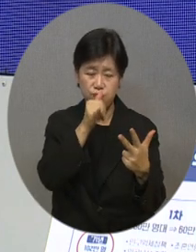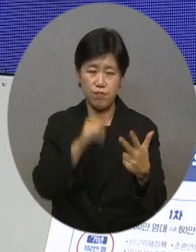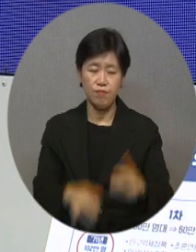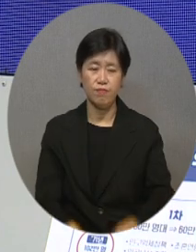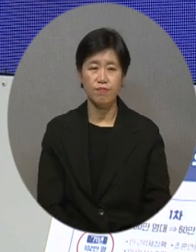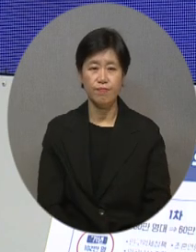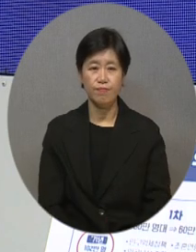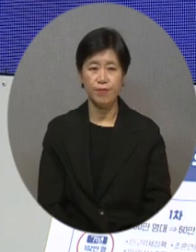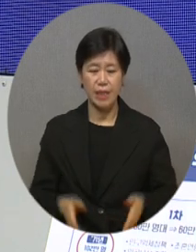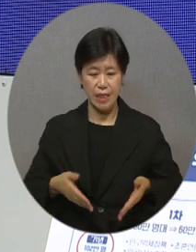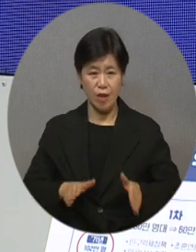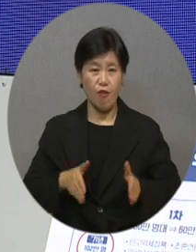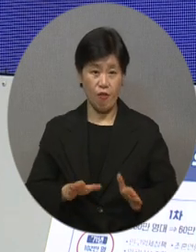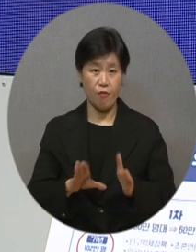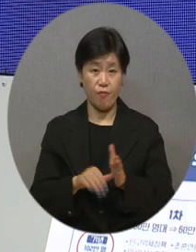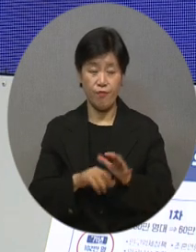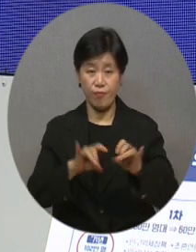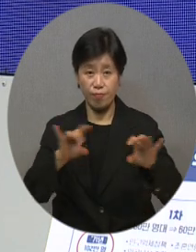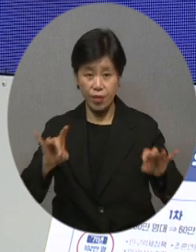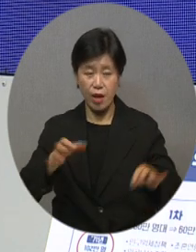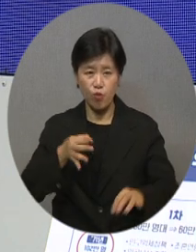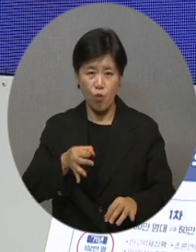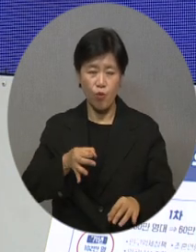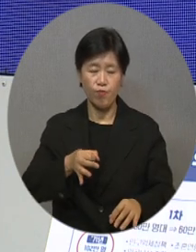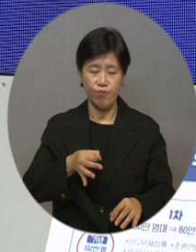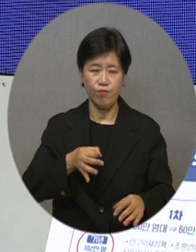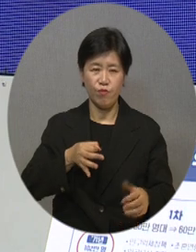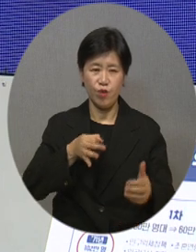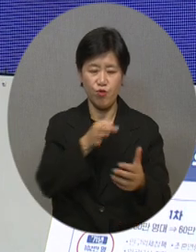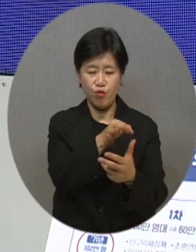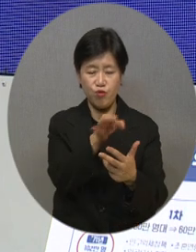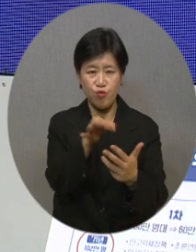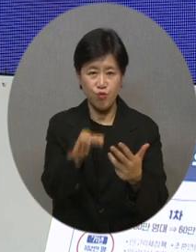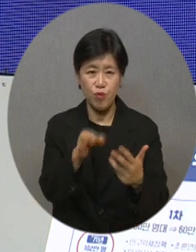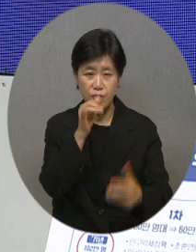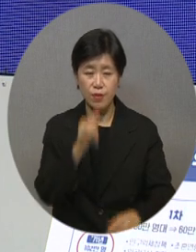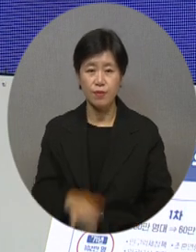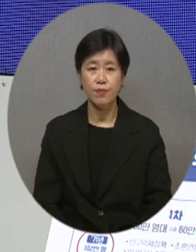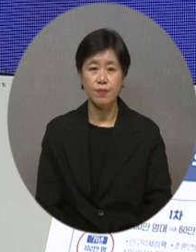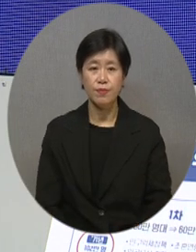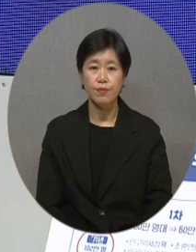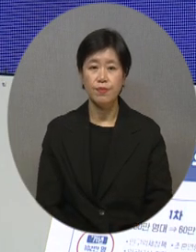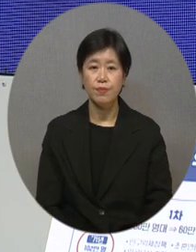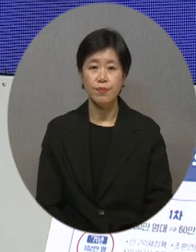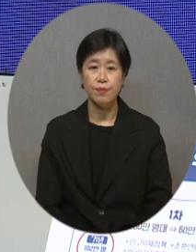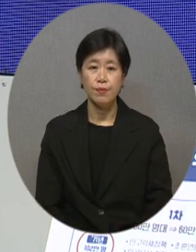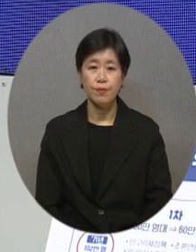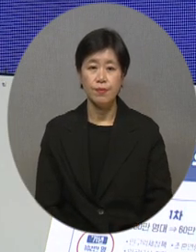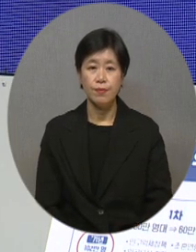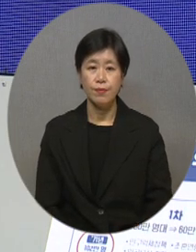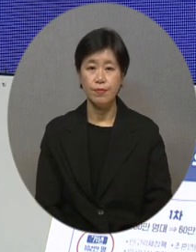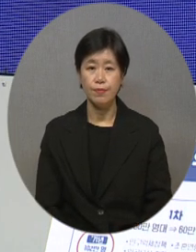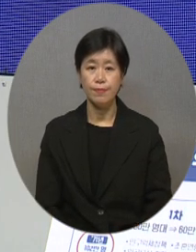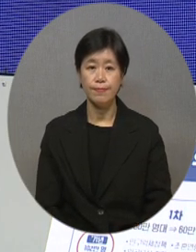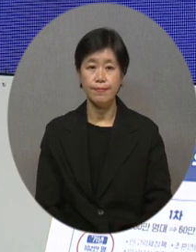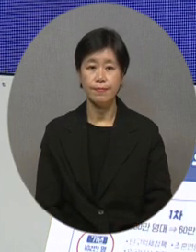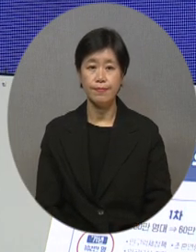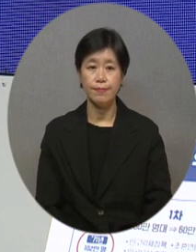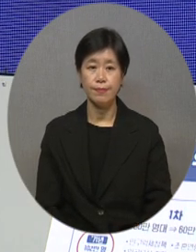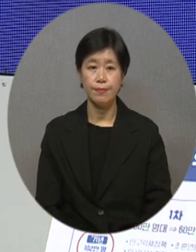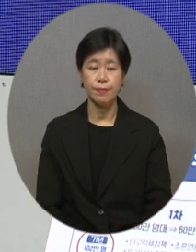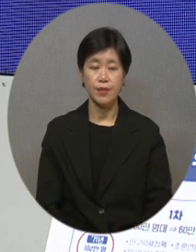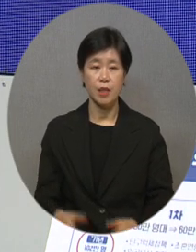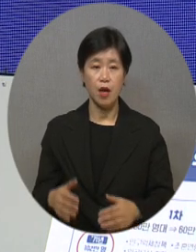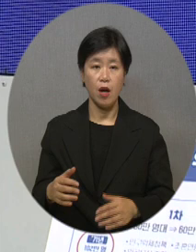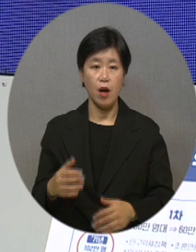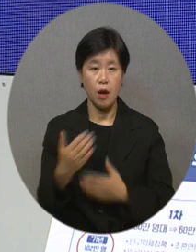말씀을 드리겠습니다. 그리고 여러 가지 그 임신 출산에 대해서 이렇게 의료비 같은 경우가 있습니다. 그 우리 건강보험에서도